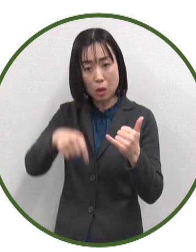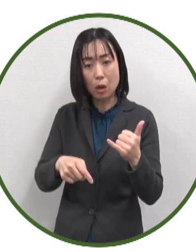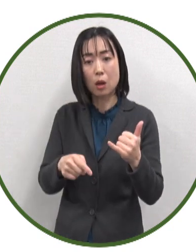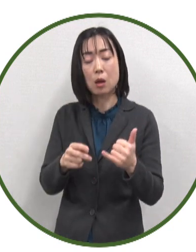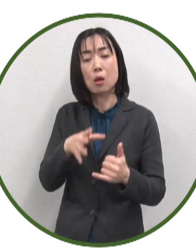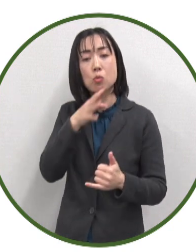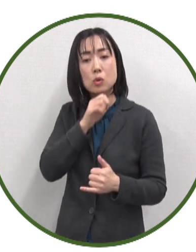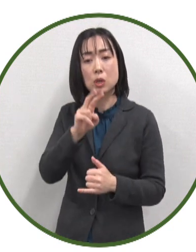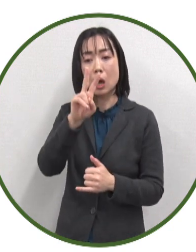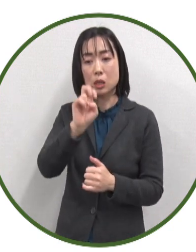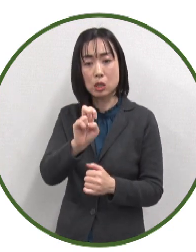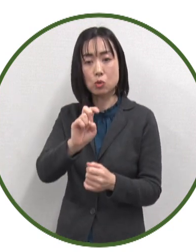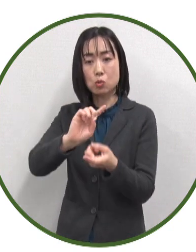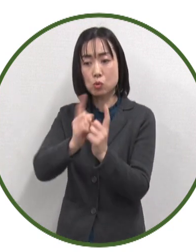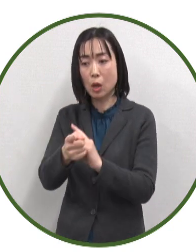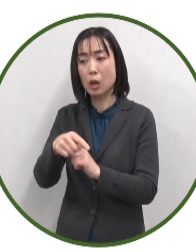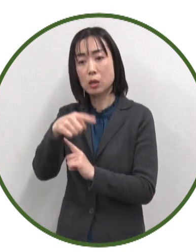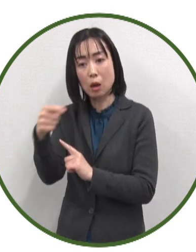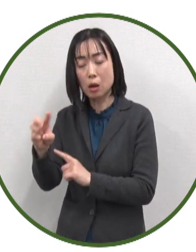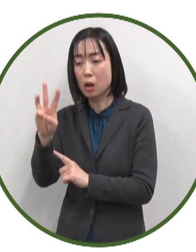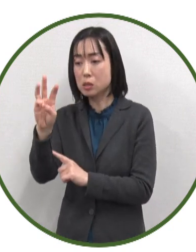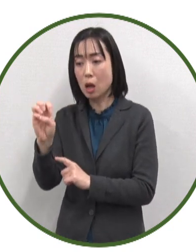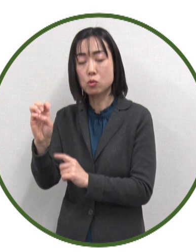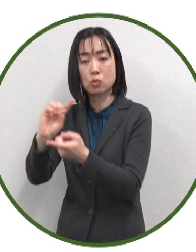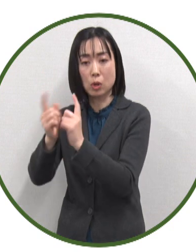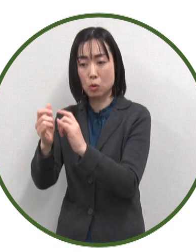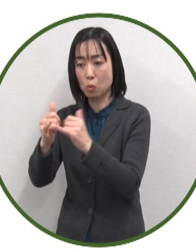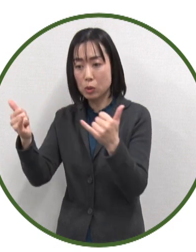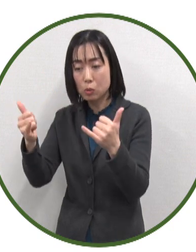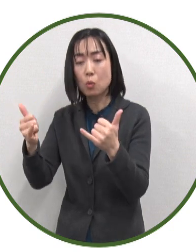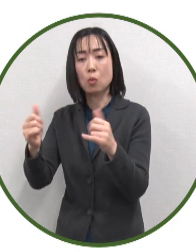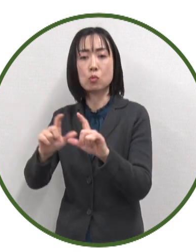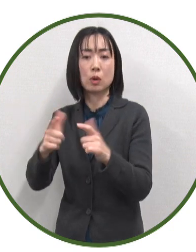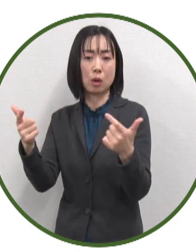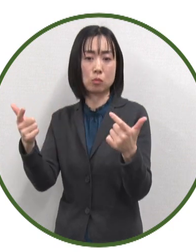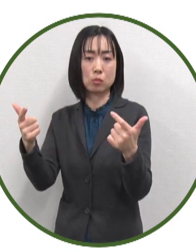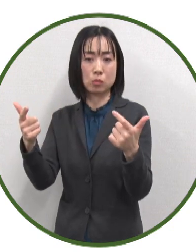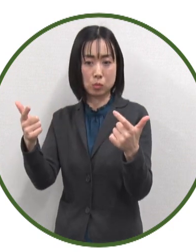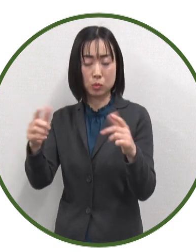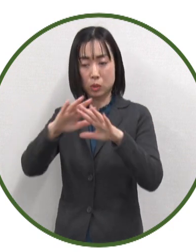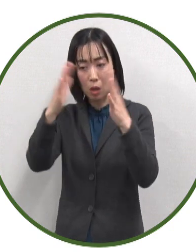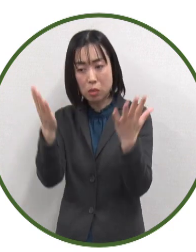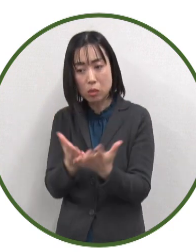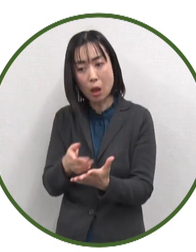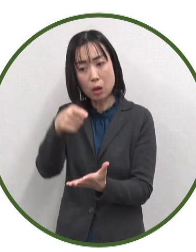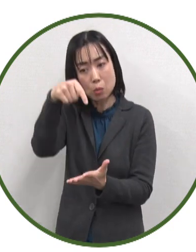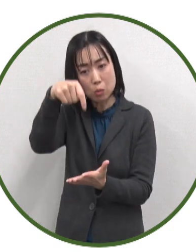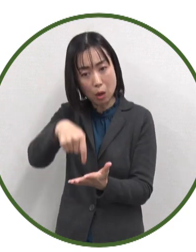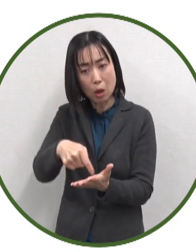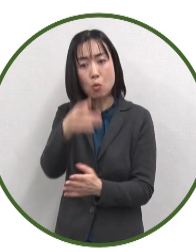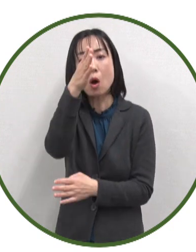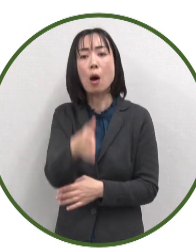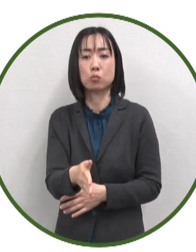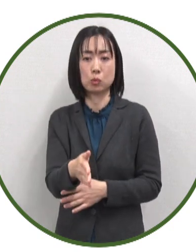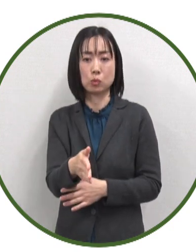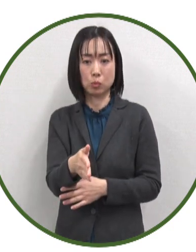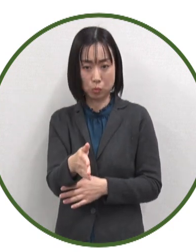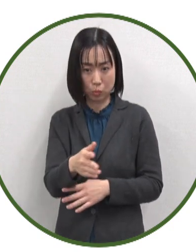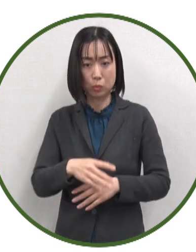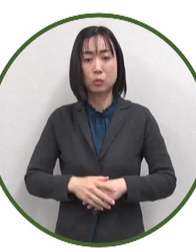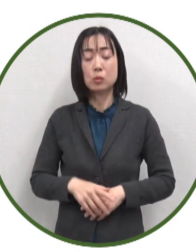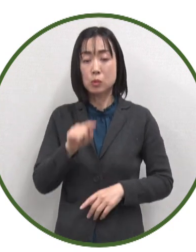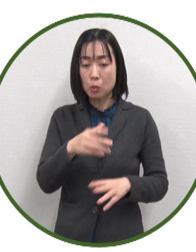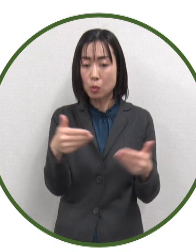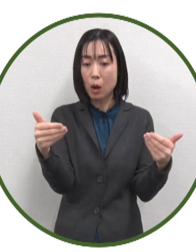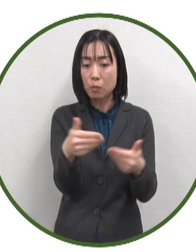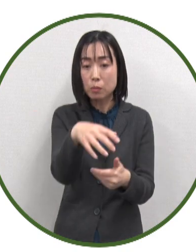代から30代の方が増加傾向でありまして、全体の約半数を占めています。でその方々の主な勤務